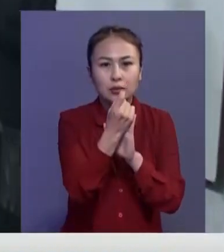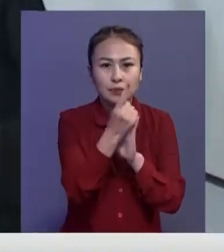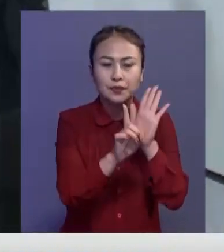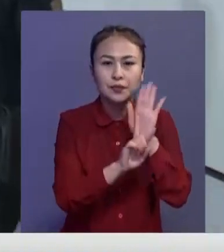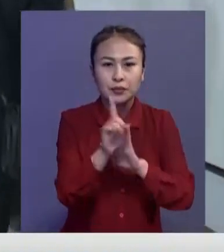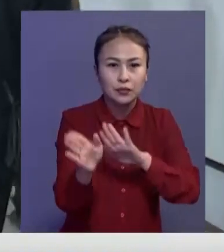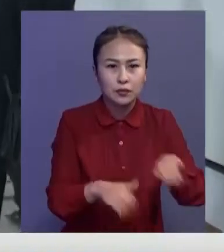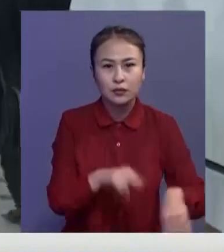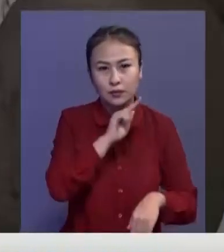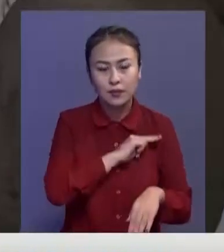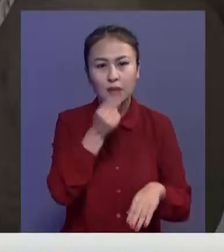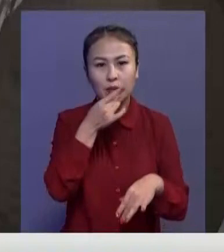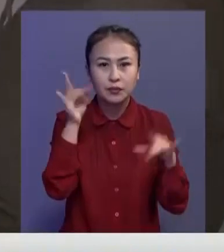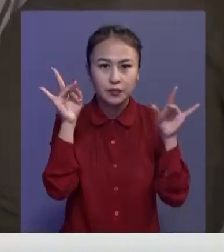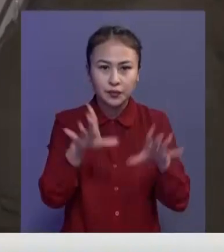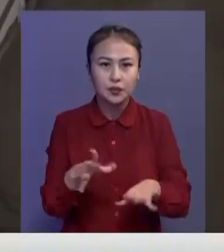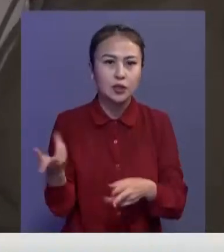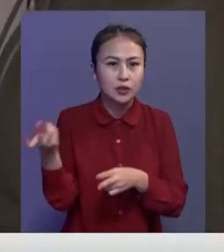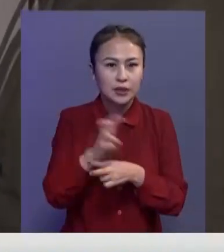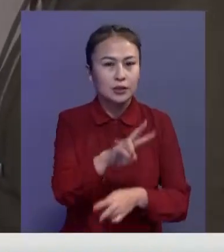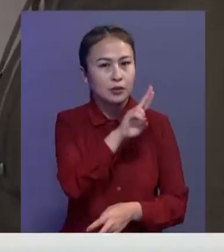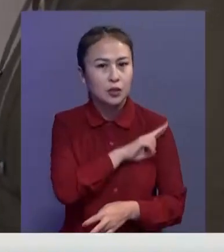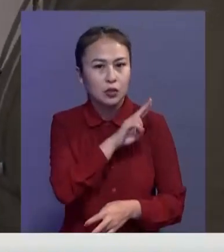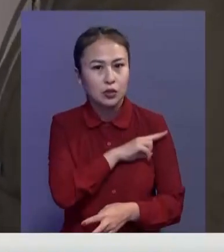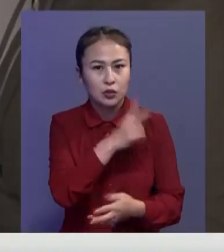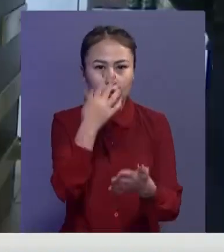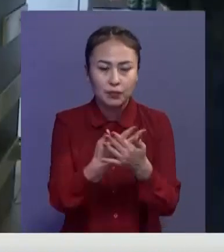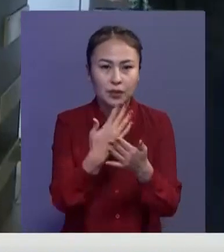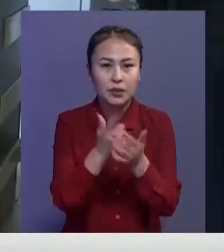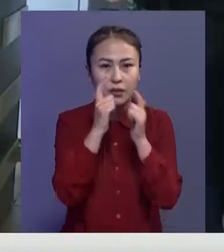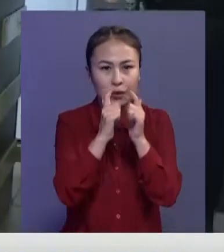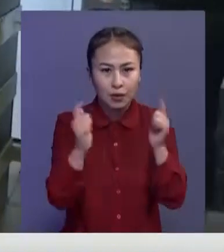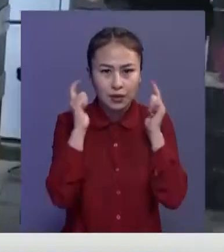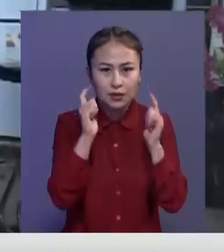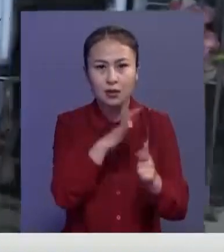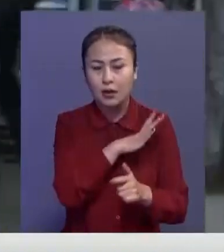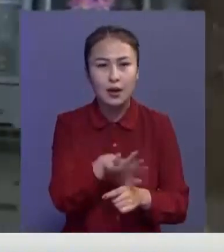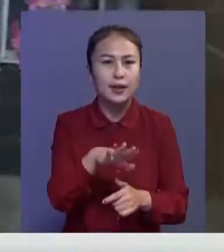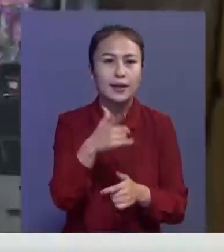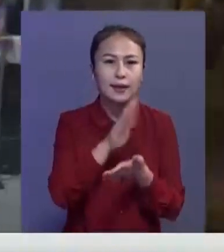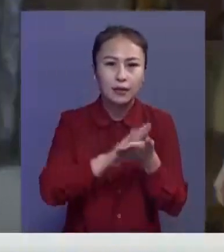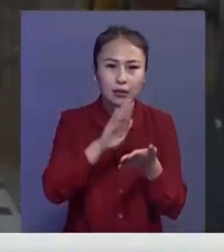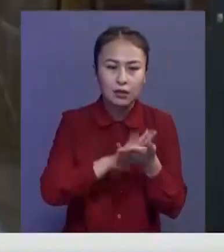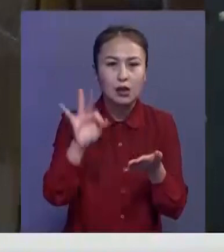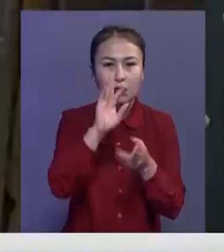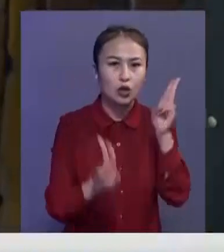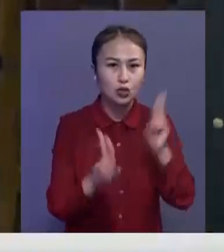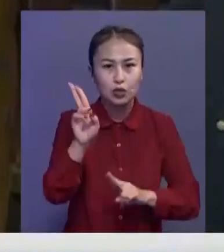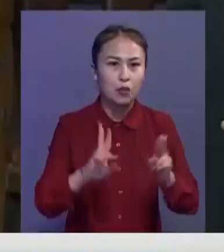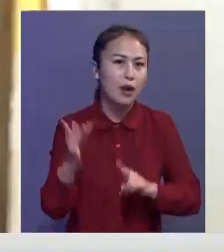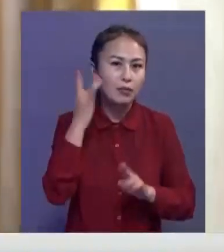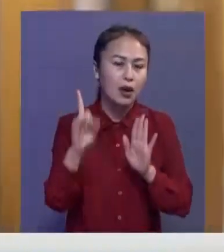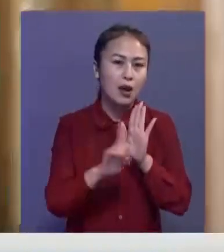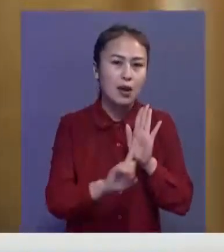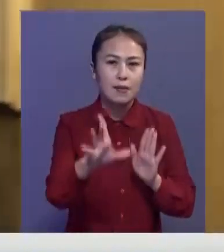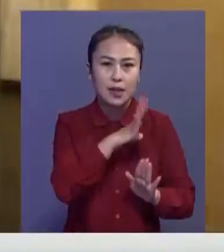сағат 11-ден кейін жұмыс істеген. Дәмханаға келушілер мен қызмет көрсетушілер бетперде тақпастан қарапайым гигиеналық талаптарға жүрдім